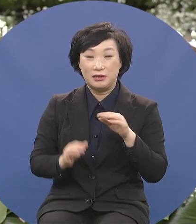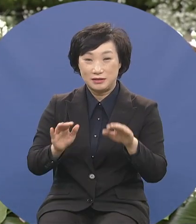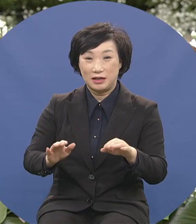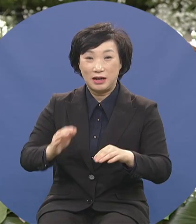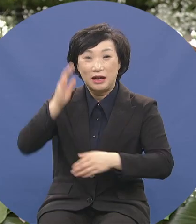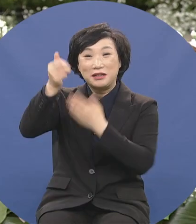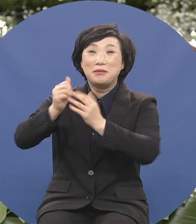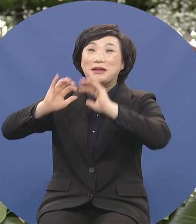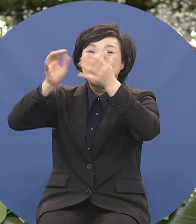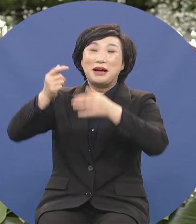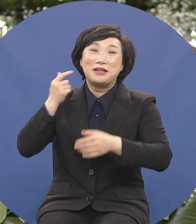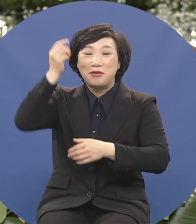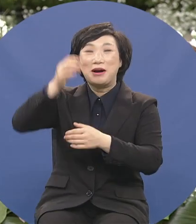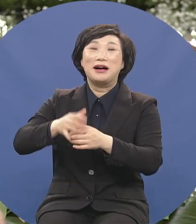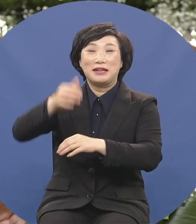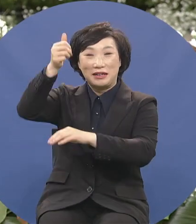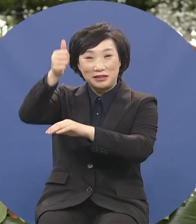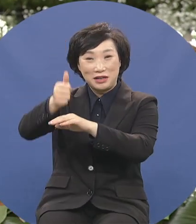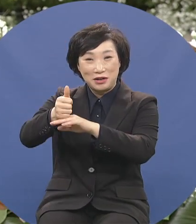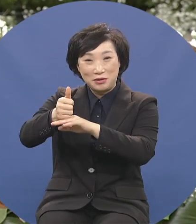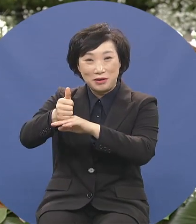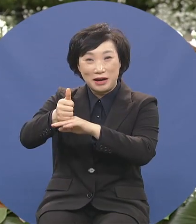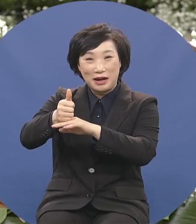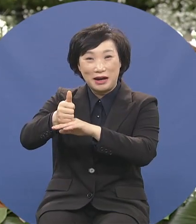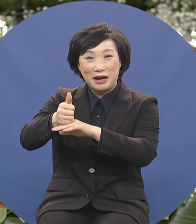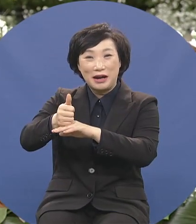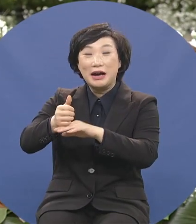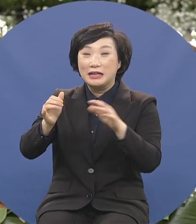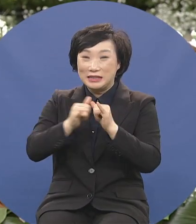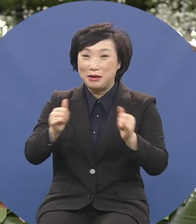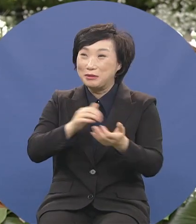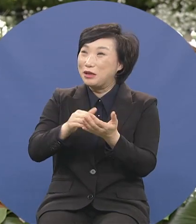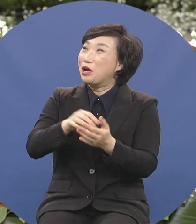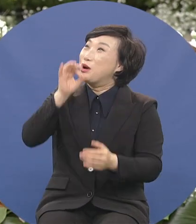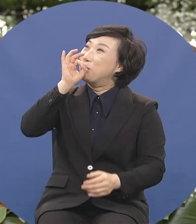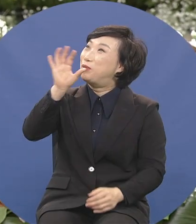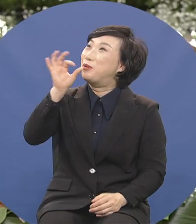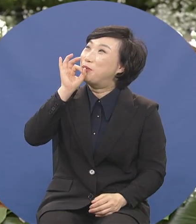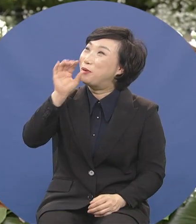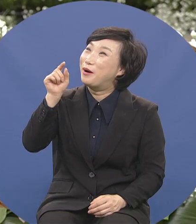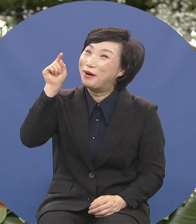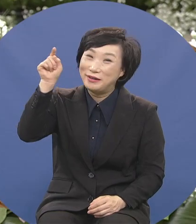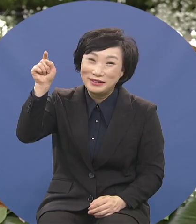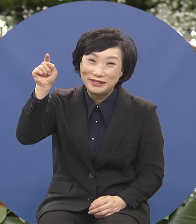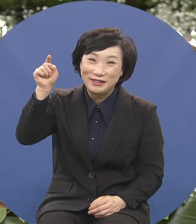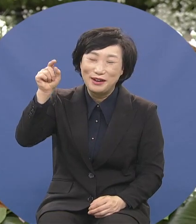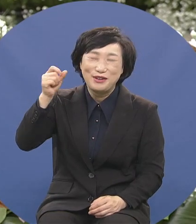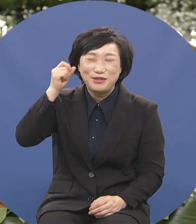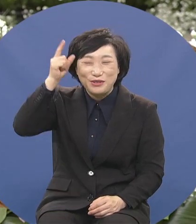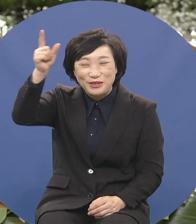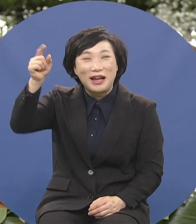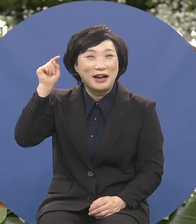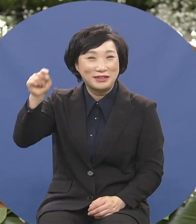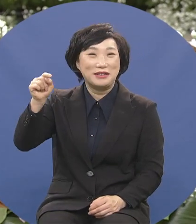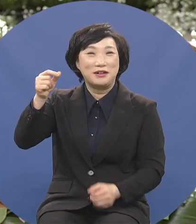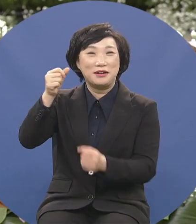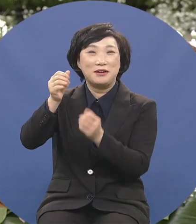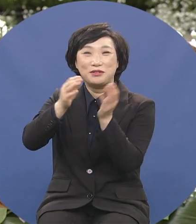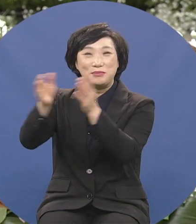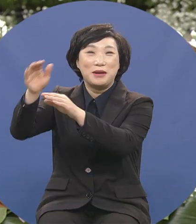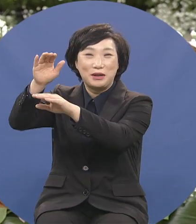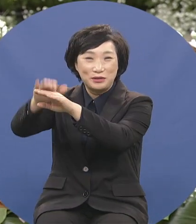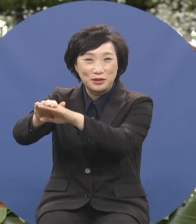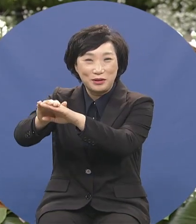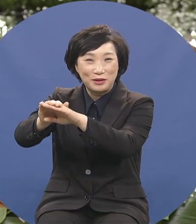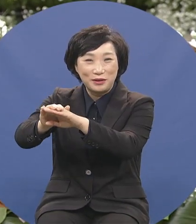하늘의 영광의 작품을 사람이 청량할 수 없는 위대한 것으로 만든다는